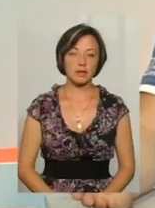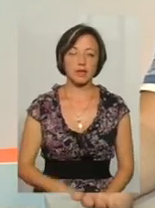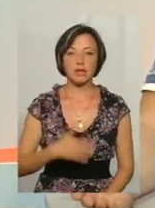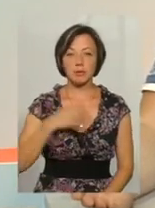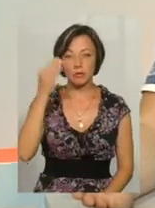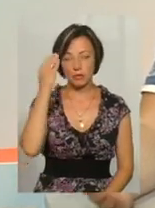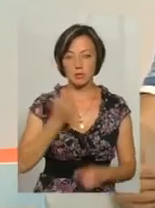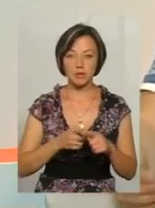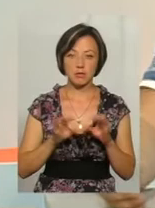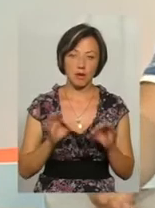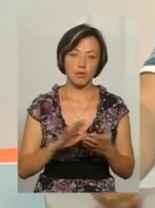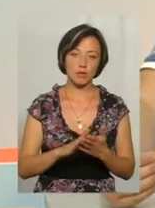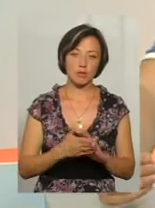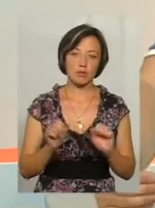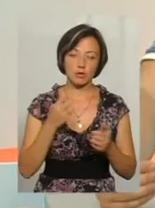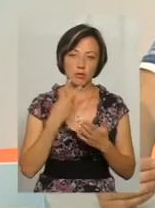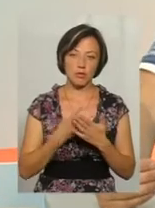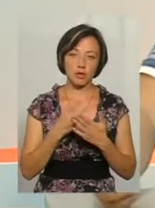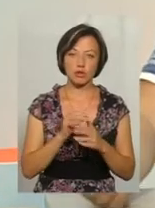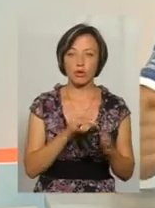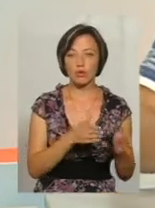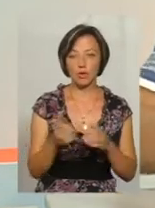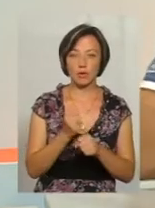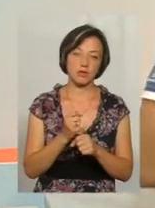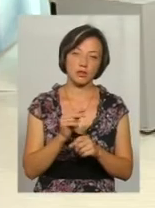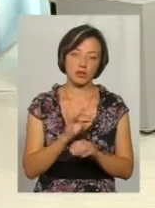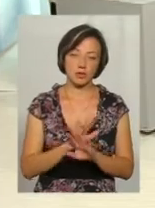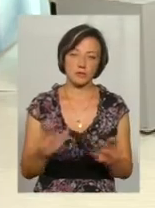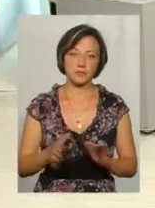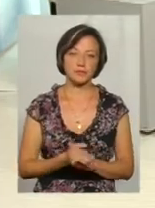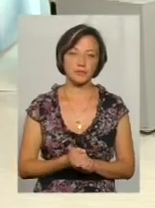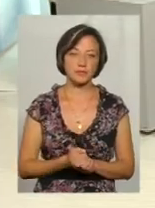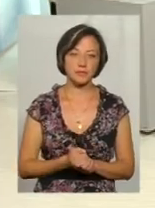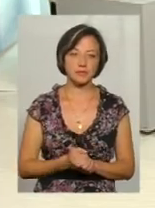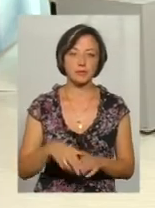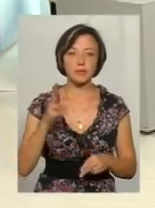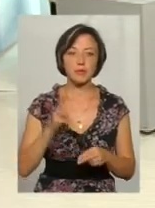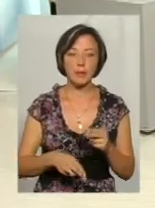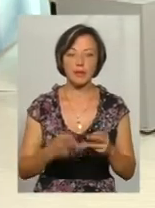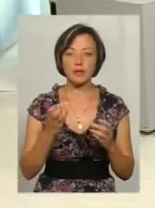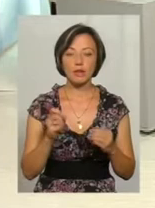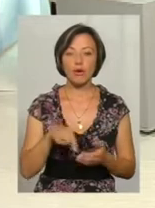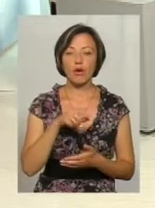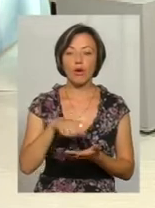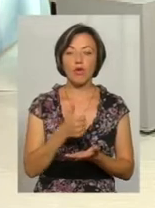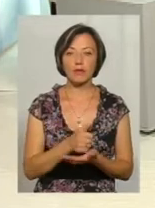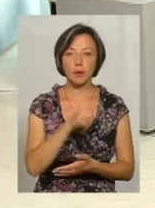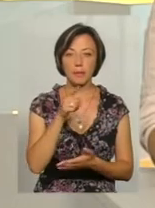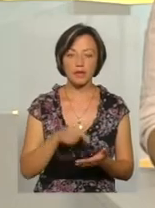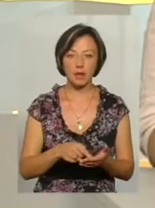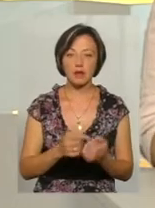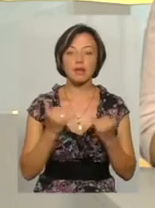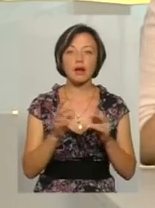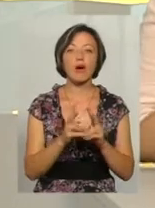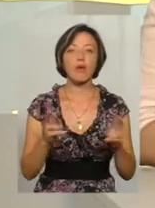погляд, це конструктивна позиція, тобто тут можна побачити, чи готові працювати, чи не готові. І хотілося б наприкінець підняти головне питання нашого ефіру. Для